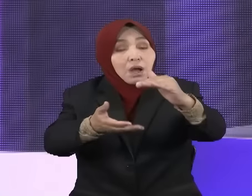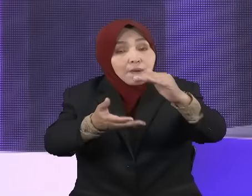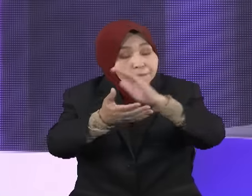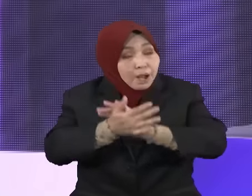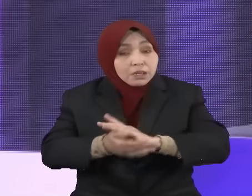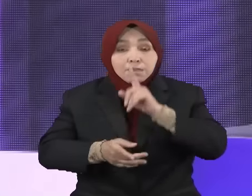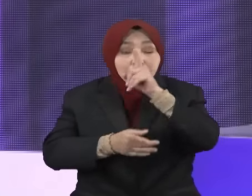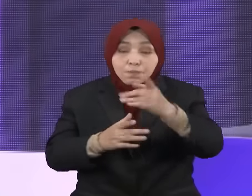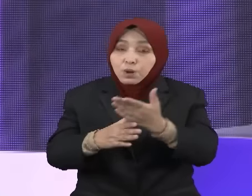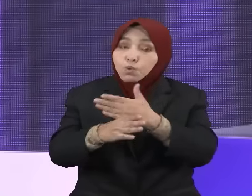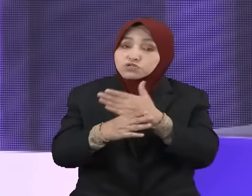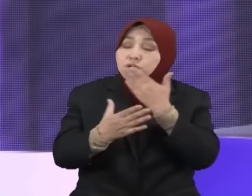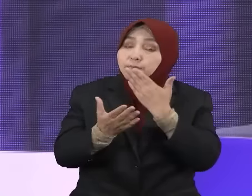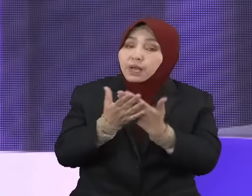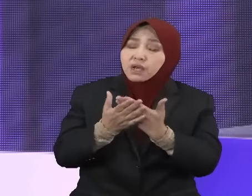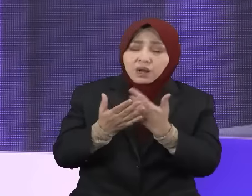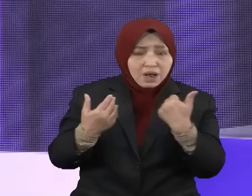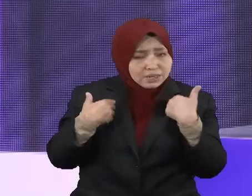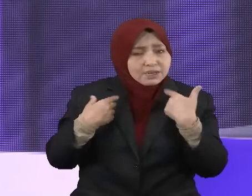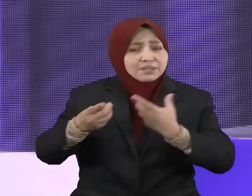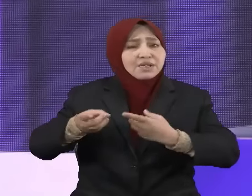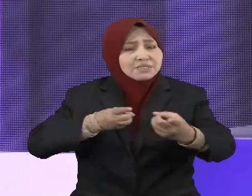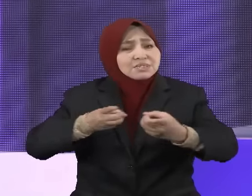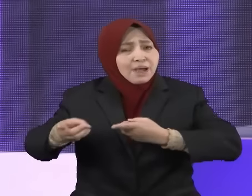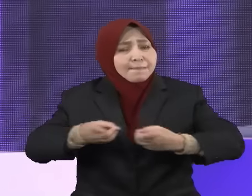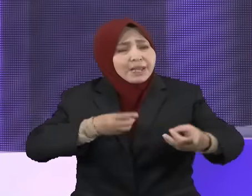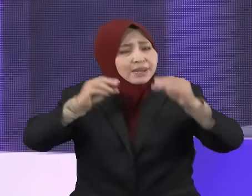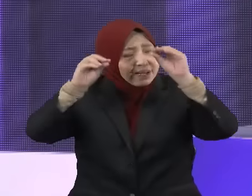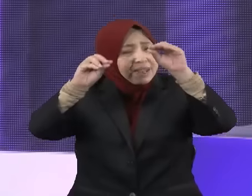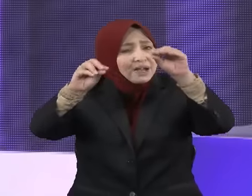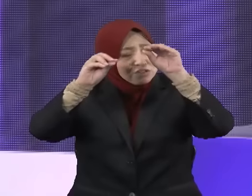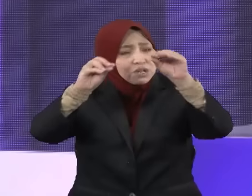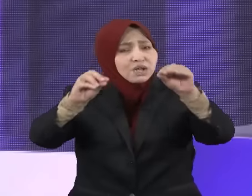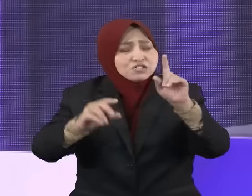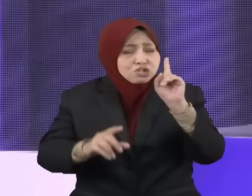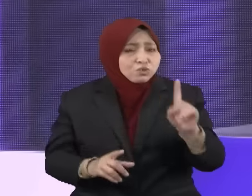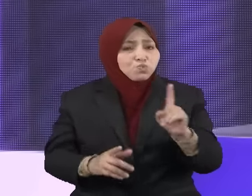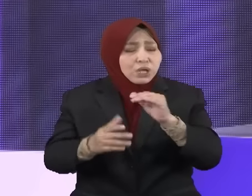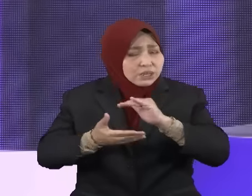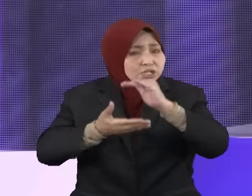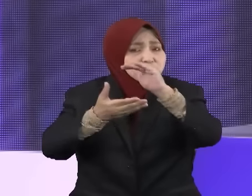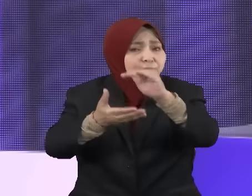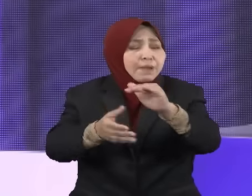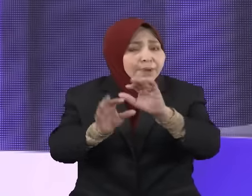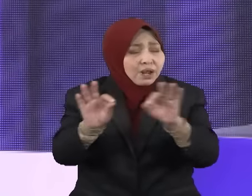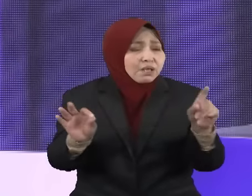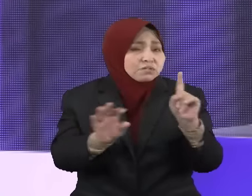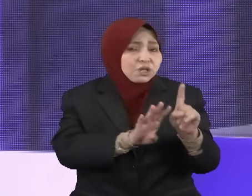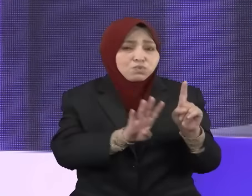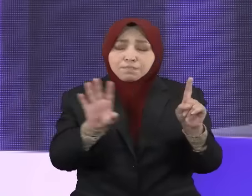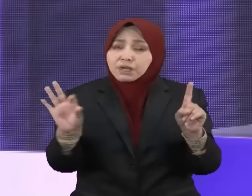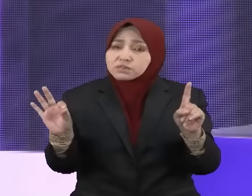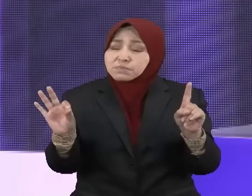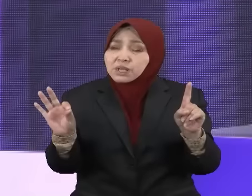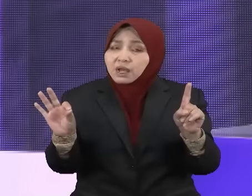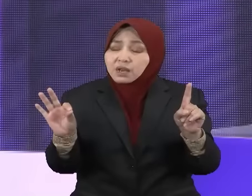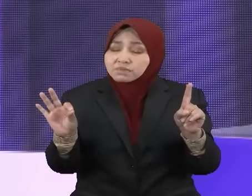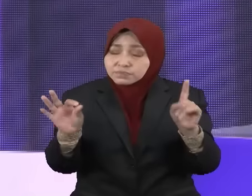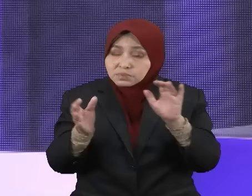berkongsi kebaikan. Ada disiplin yang diajarkan dan salah satu yang disampaikan pada ayat 149,